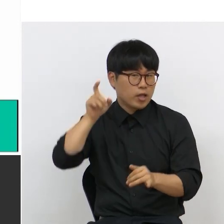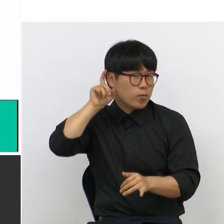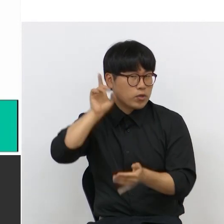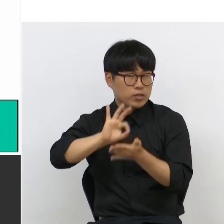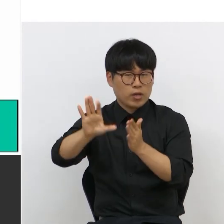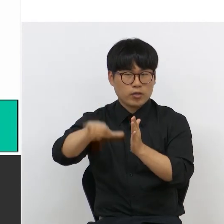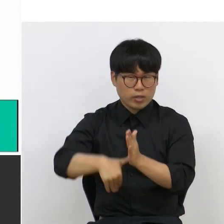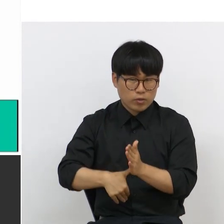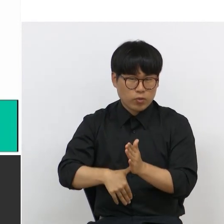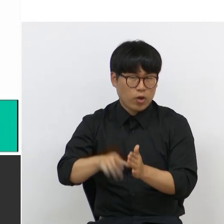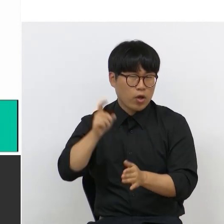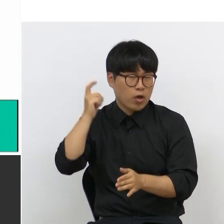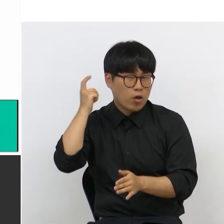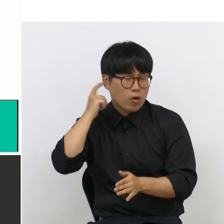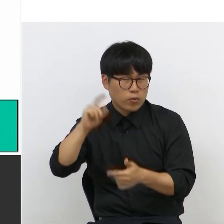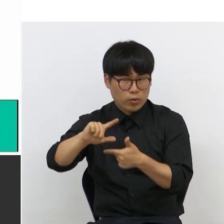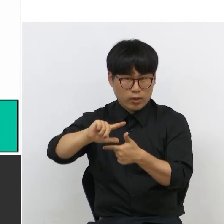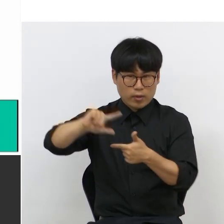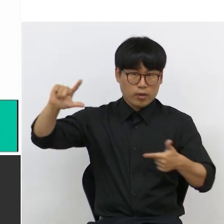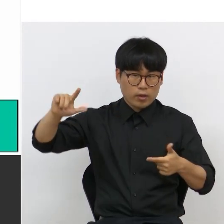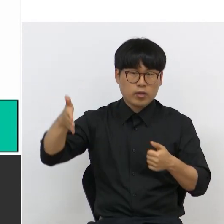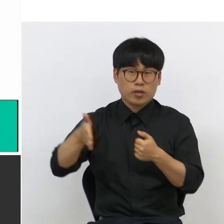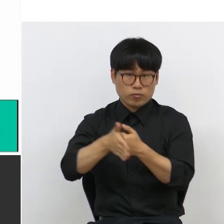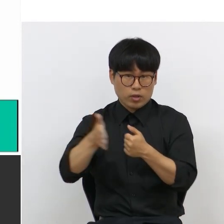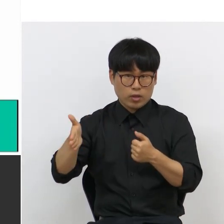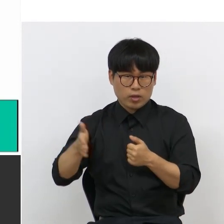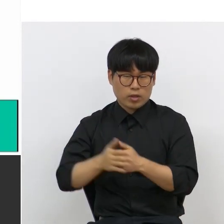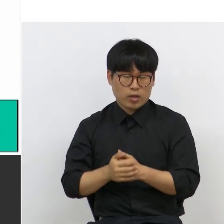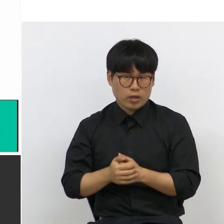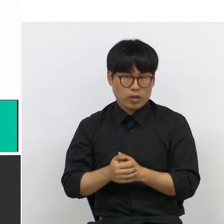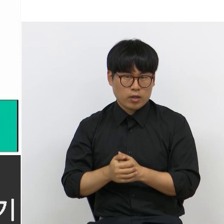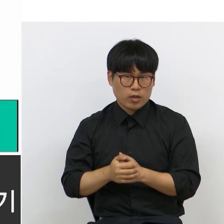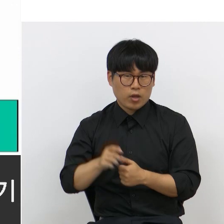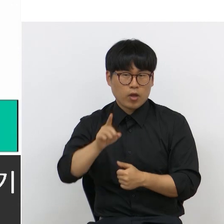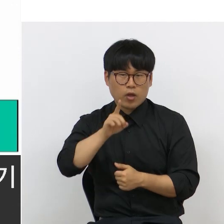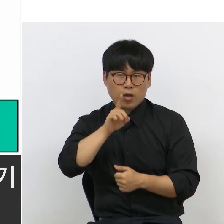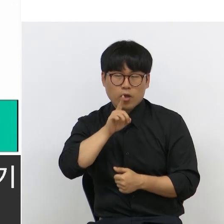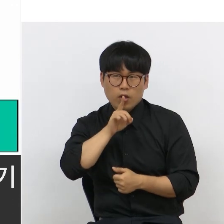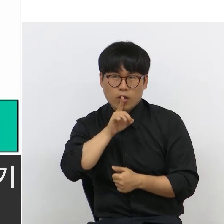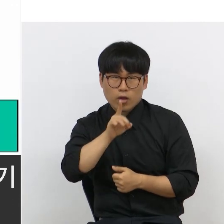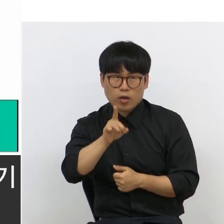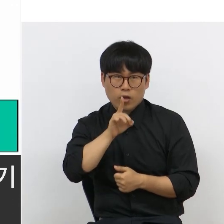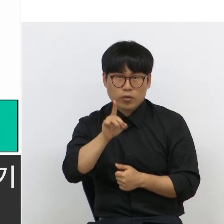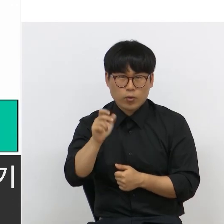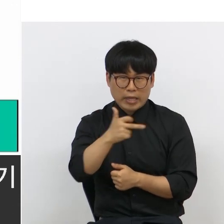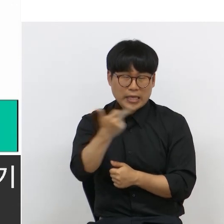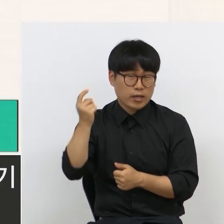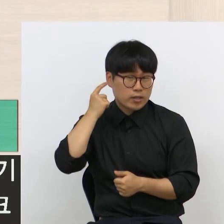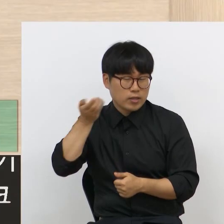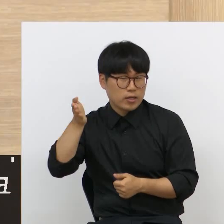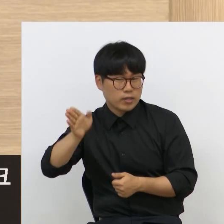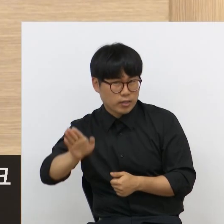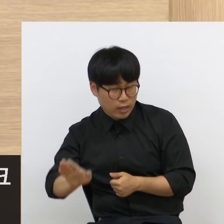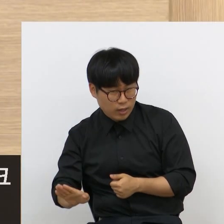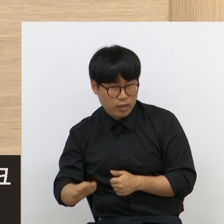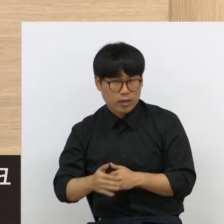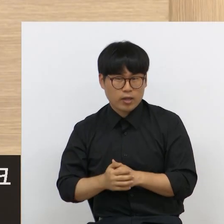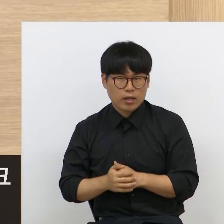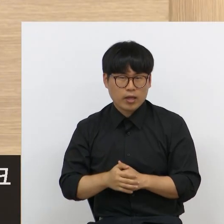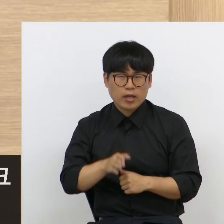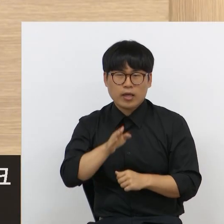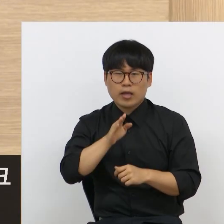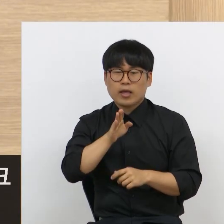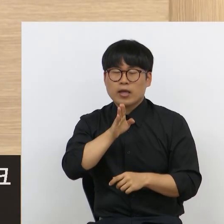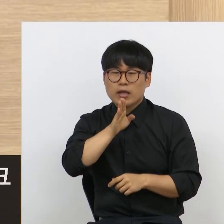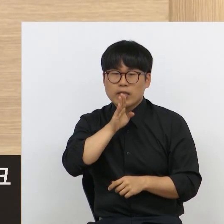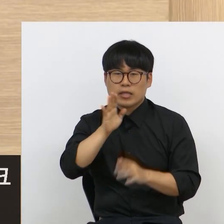소리를 증폭해주는 기전을 갖고 있으니까 소리는 크게 들리고 뭐 찻소리, 문소리, 바람소리는 크게 들리지만 실제로